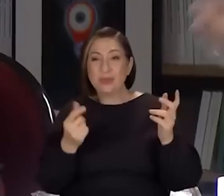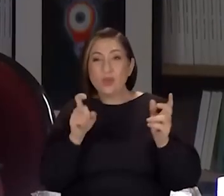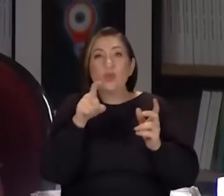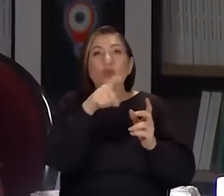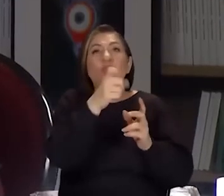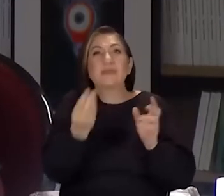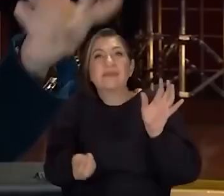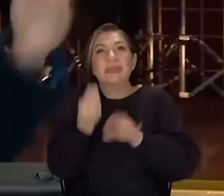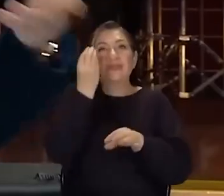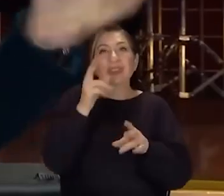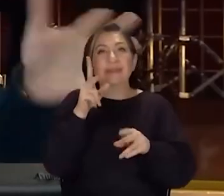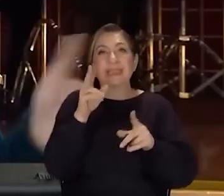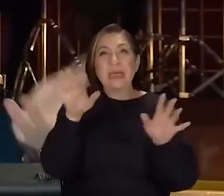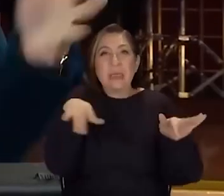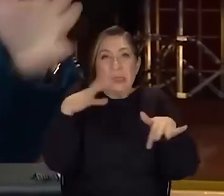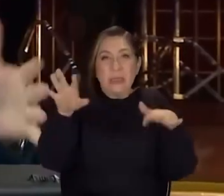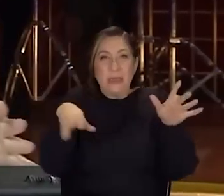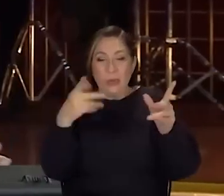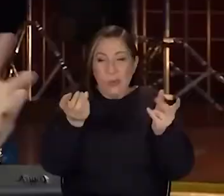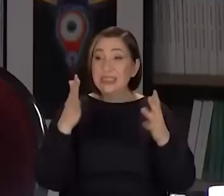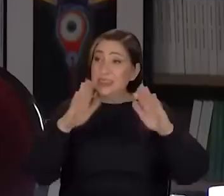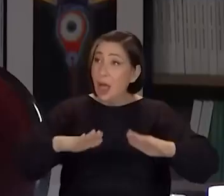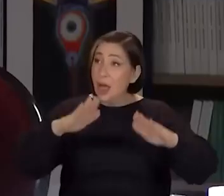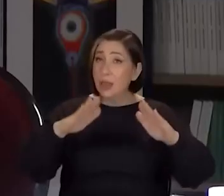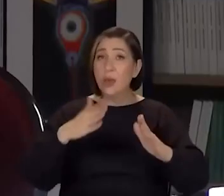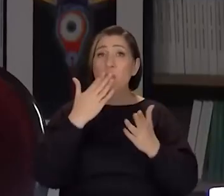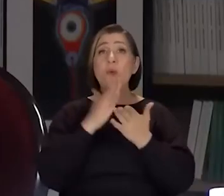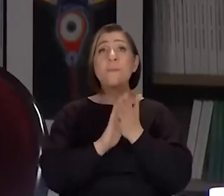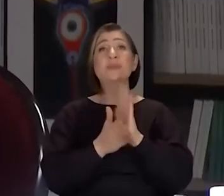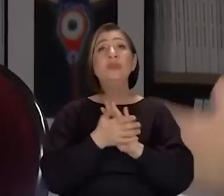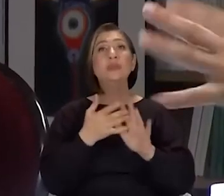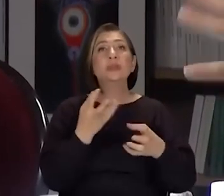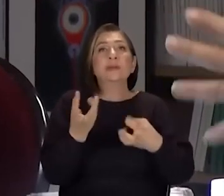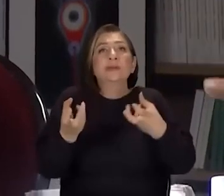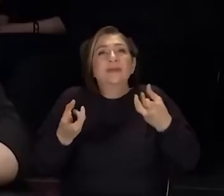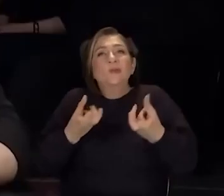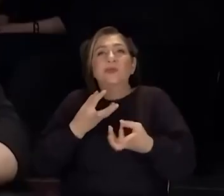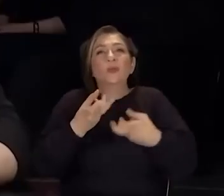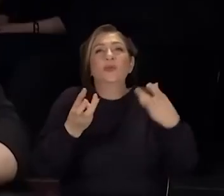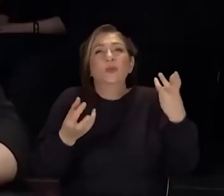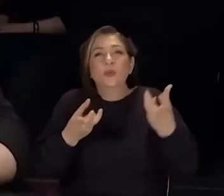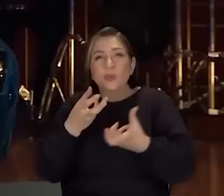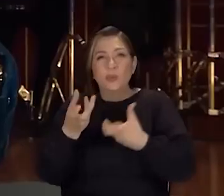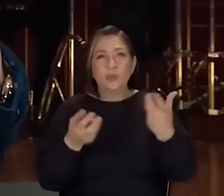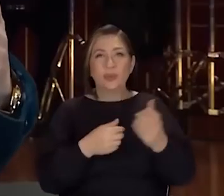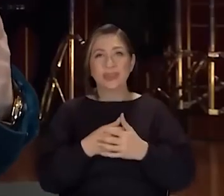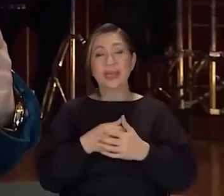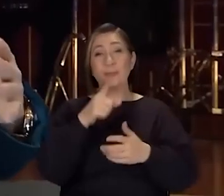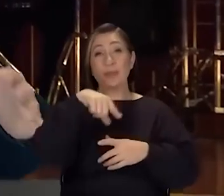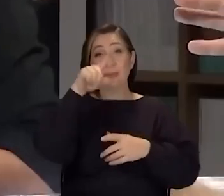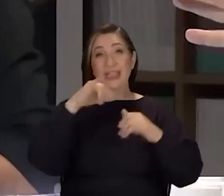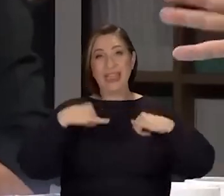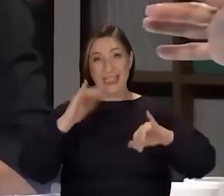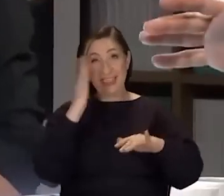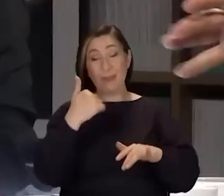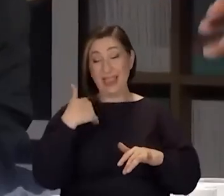kurt kaçmış, bir hayvanat kaçmış gibi böyle yerinde duramıyor. Anladın mı? Böyle ağır. Halbuki... Siz bir gün tatile giderseniz